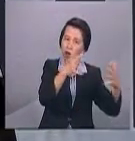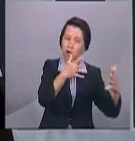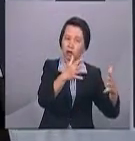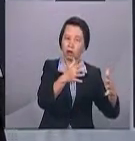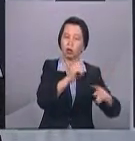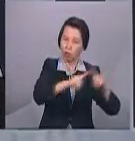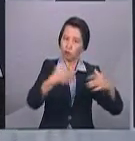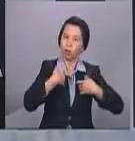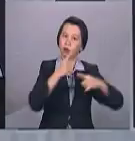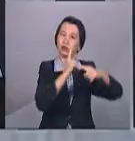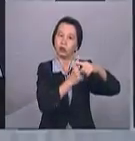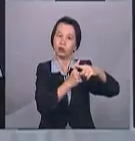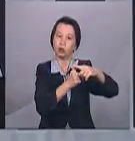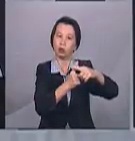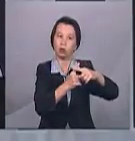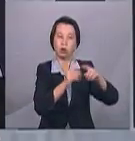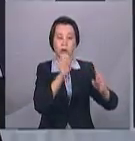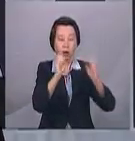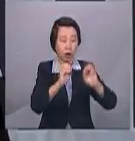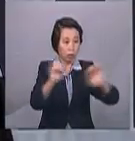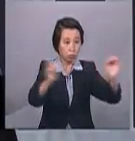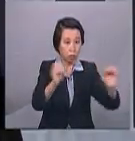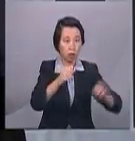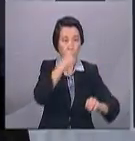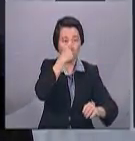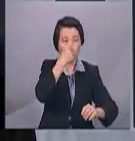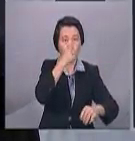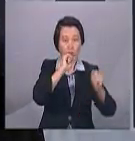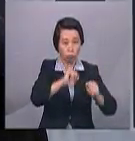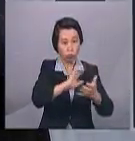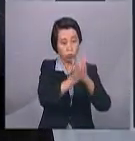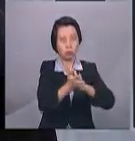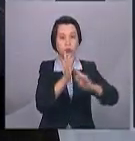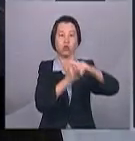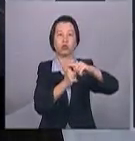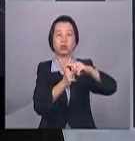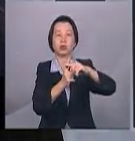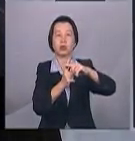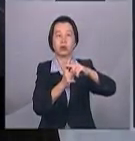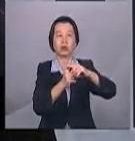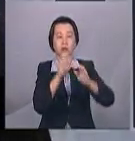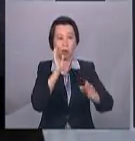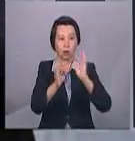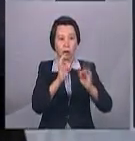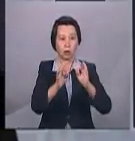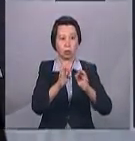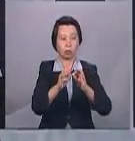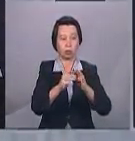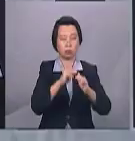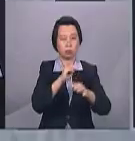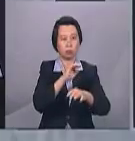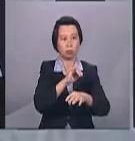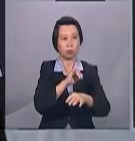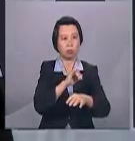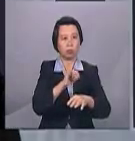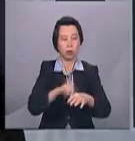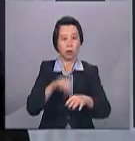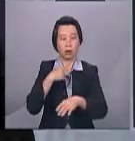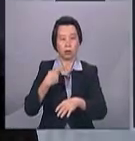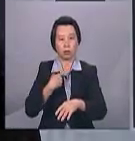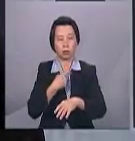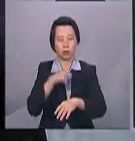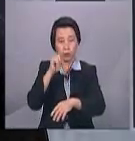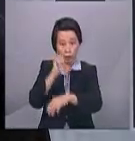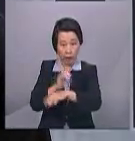lagi, mereka yang tak ada gejala pun boleh positif. Walaupun WHO pada ketika itu menasihatkan pada